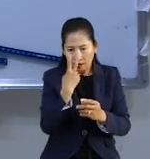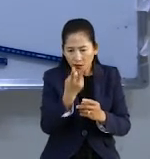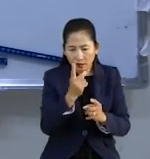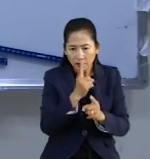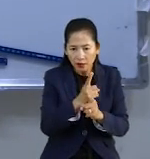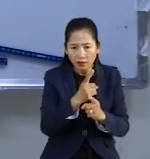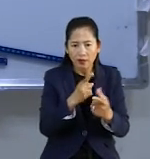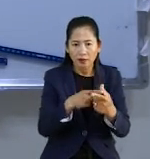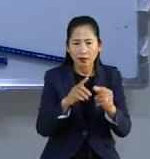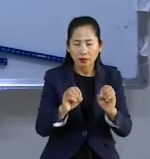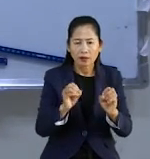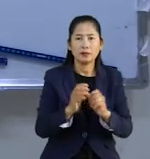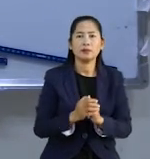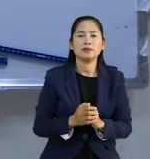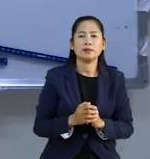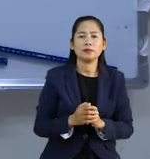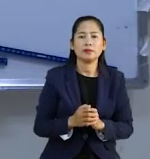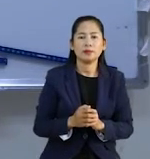ายหรือเ